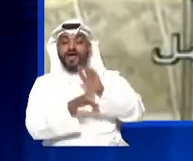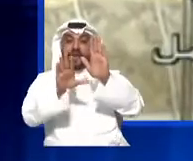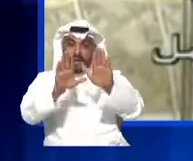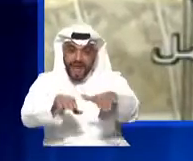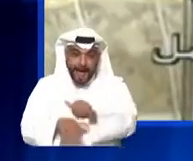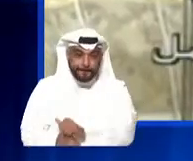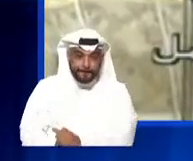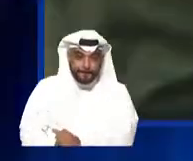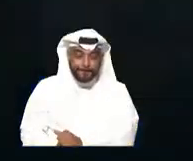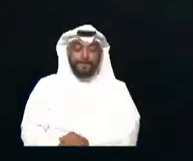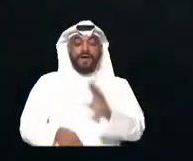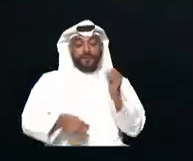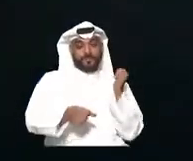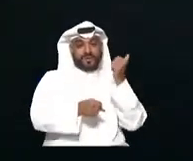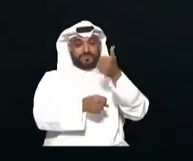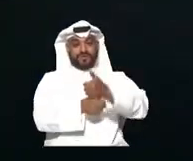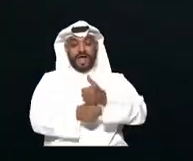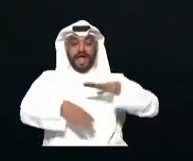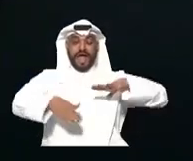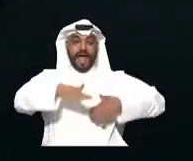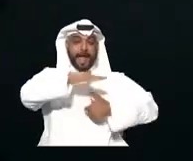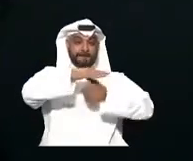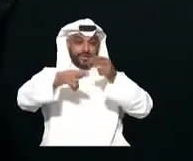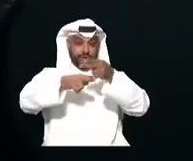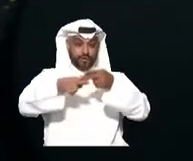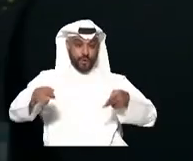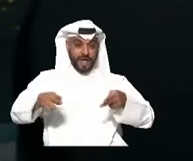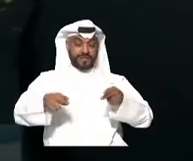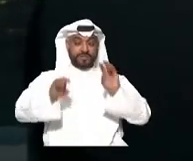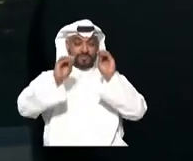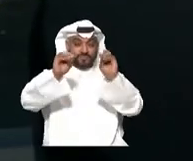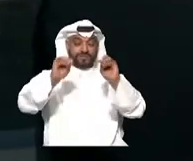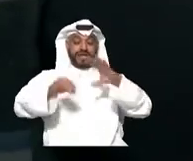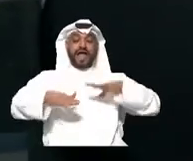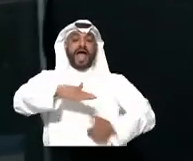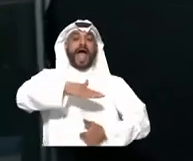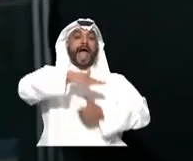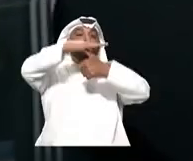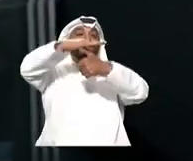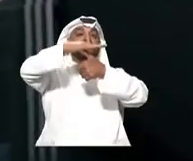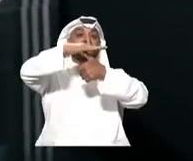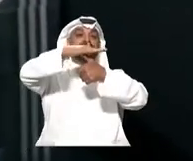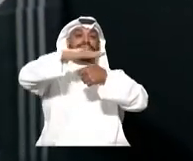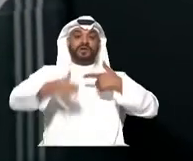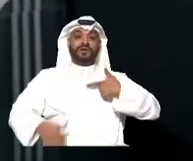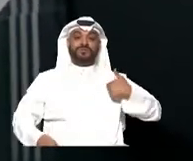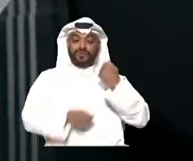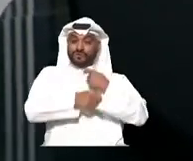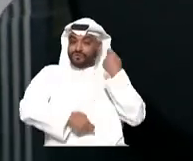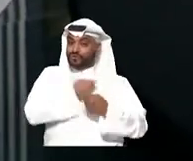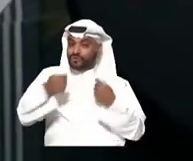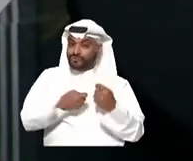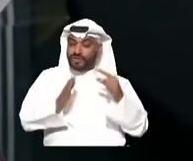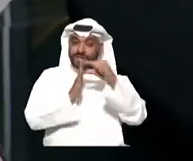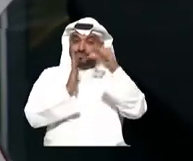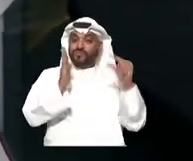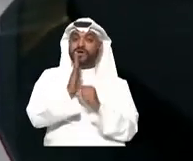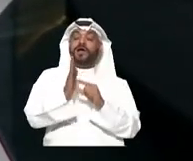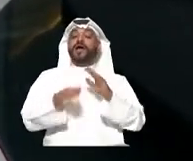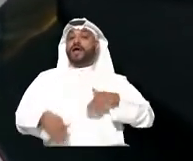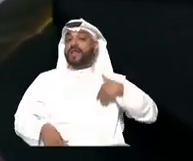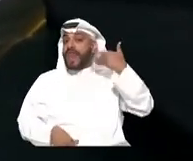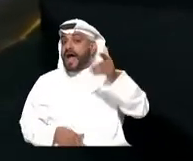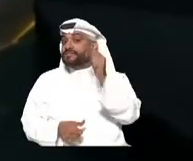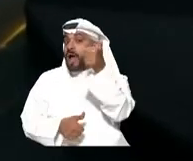جاء. ثم أن الأمير ينادى عليه أميرا، لكن لا يمارس صلاحية الدستورية إلا بعد أن يهدي